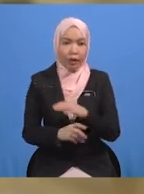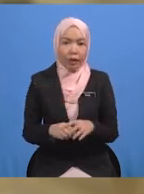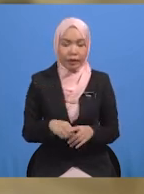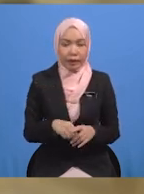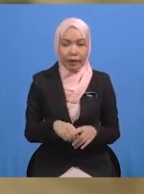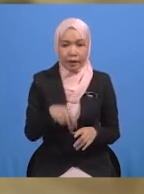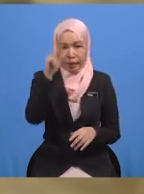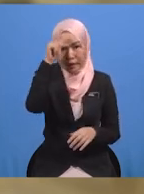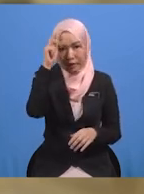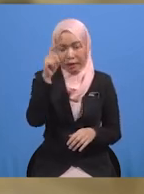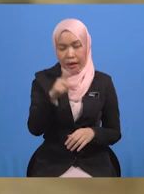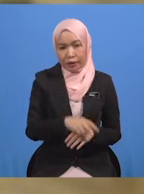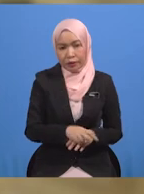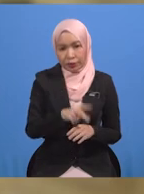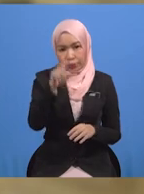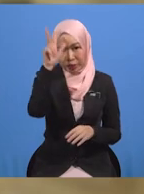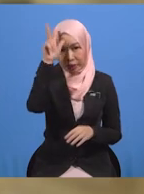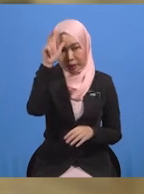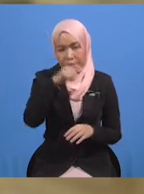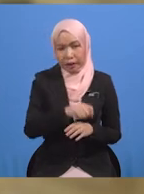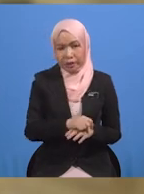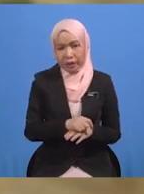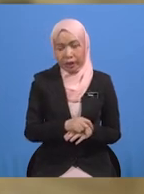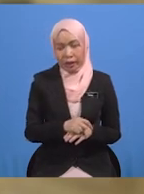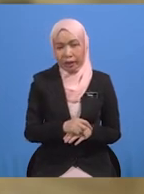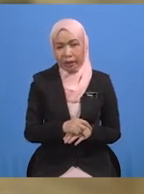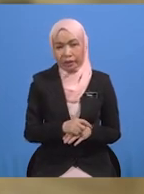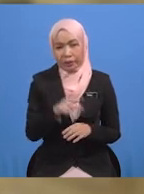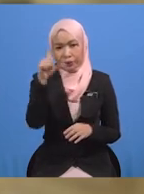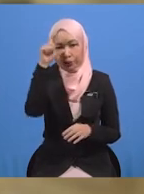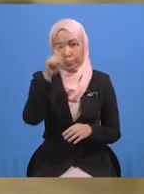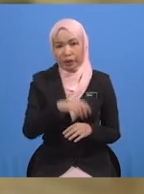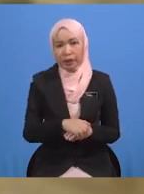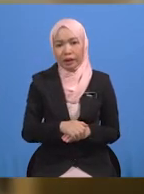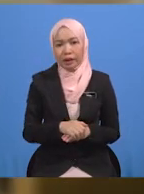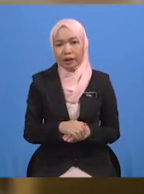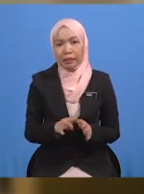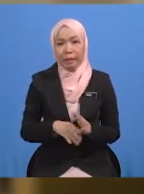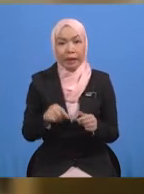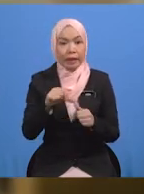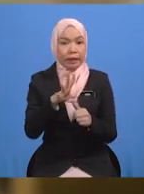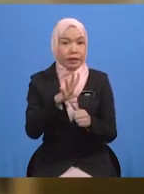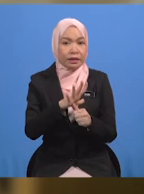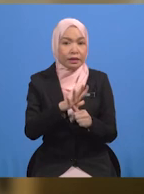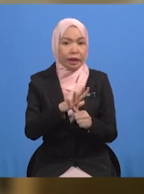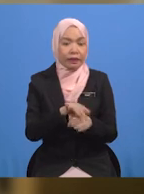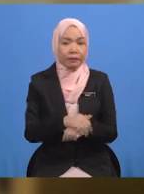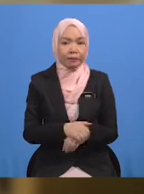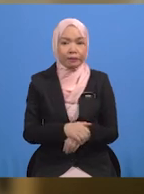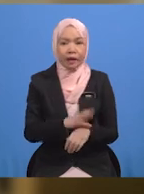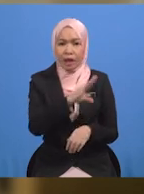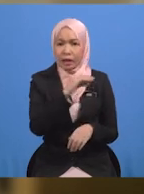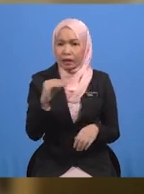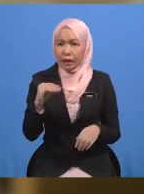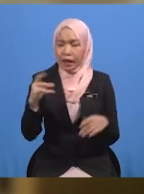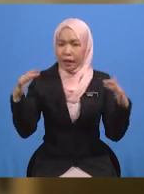Uthmaniyah memberikan keuntungan barat ke atas empayar Islam tersebut. Peperangan Crimea pada tahun